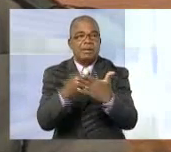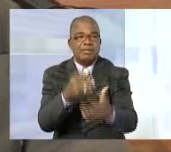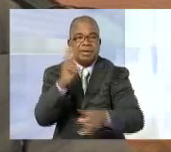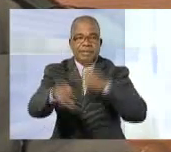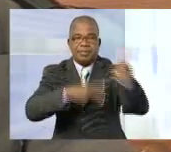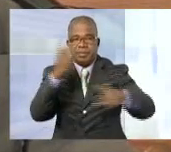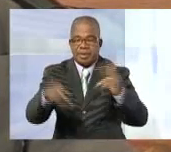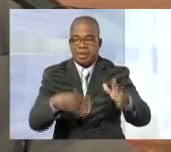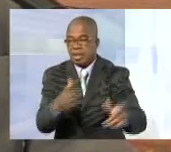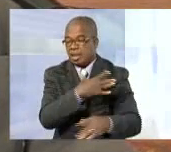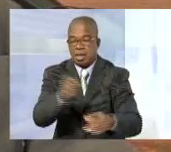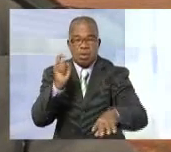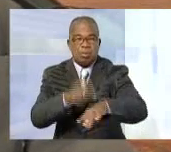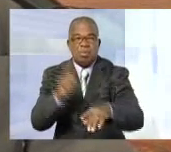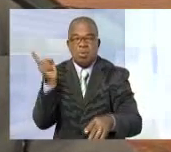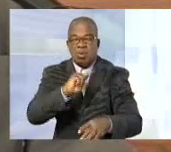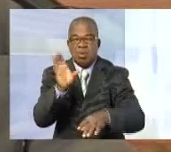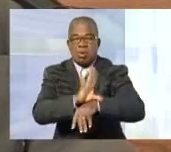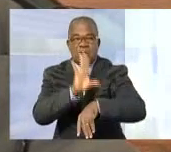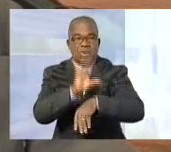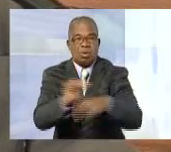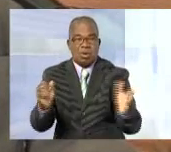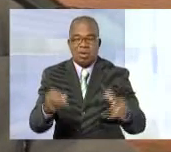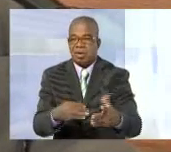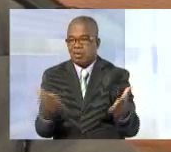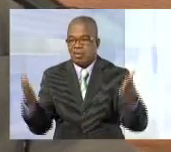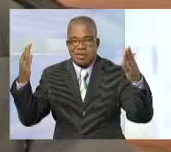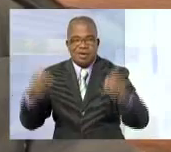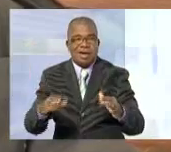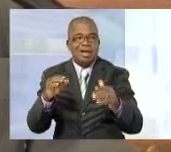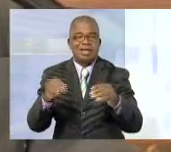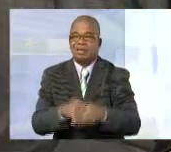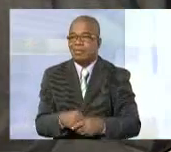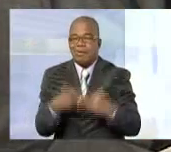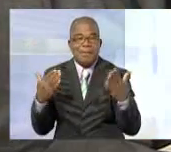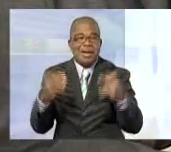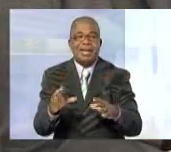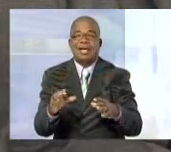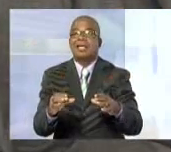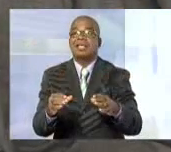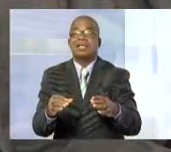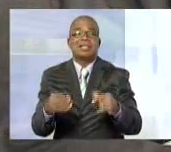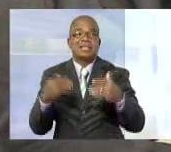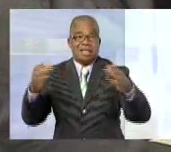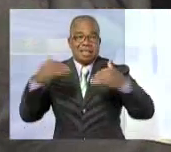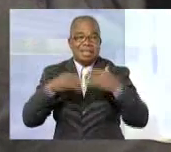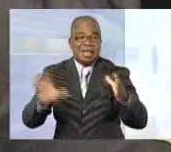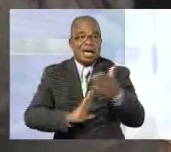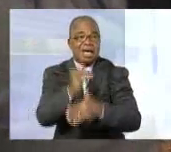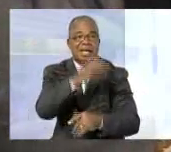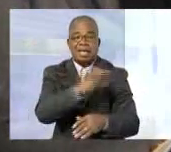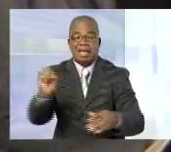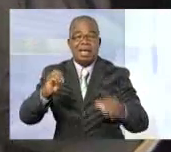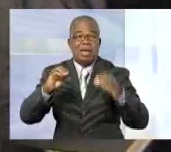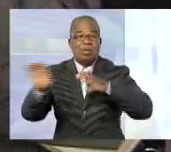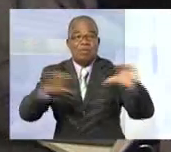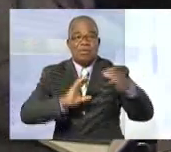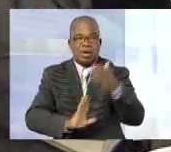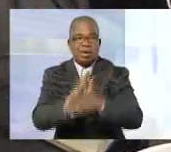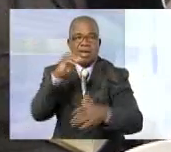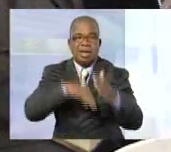au moment où la Côte d'Ivoire retrouve la confiance de l'ensemble de la communauté internationale. Ont également pris part à cette rencontre plusieurs